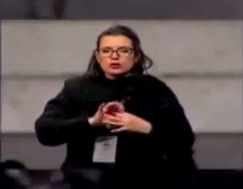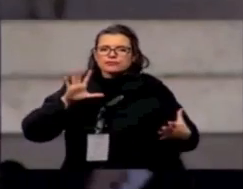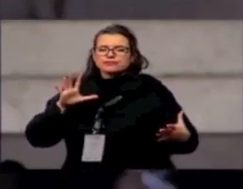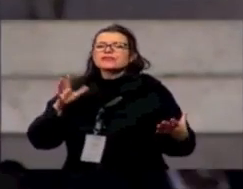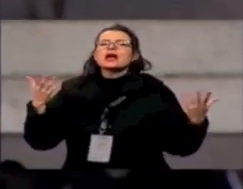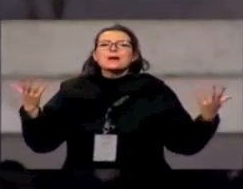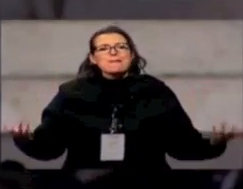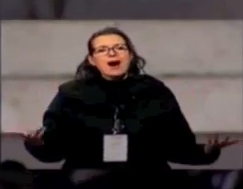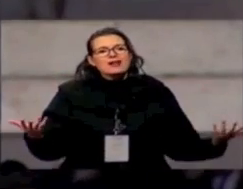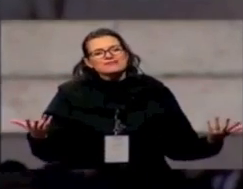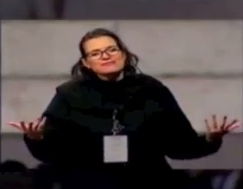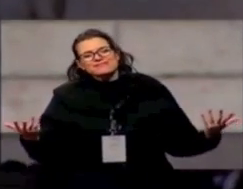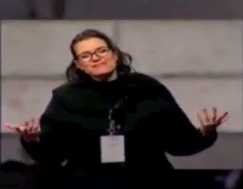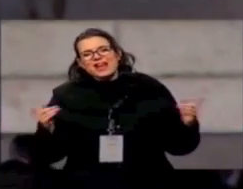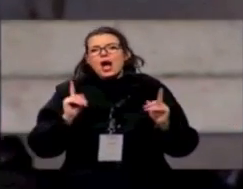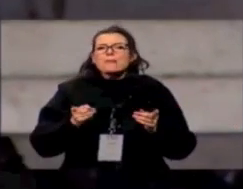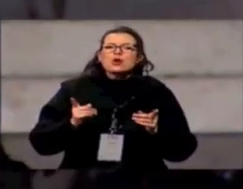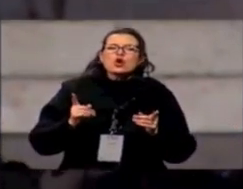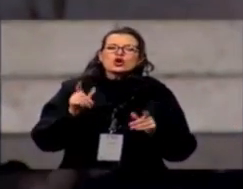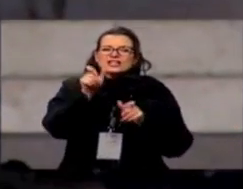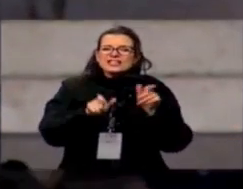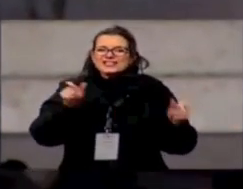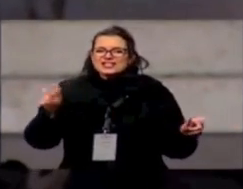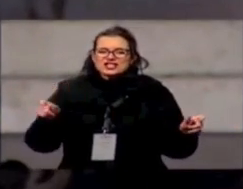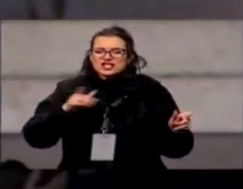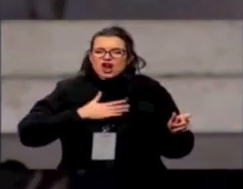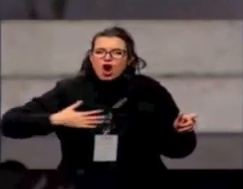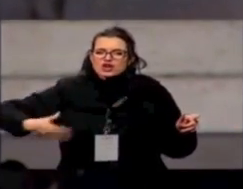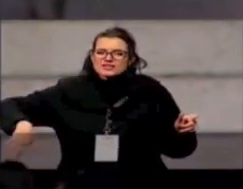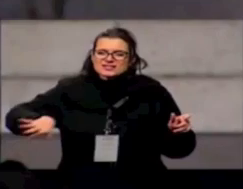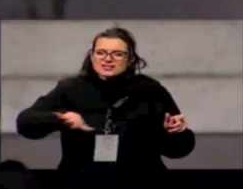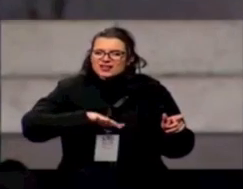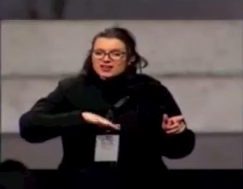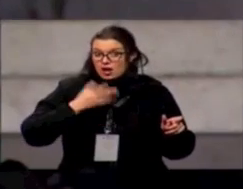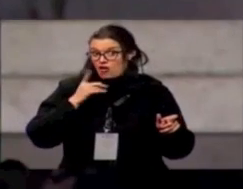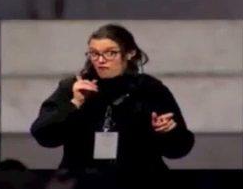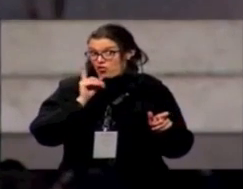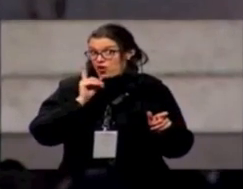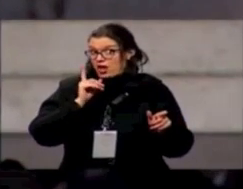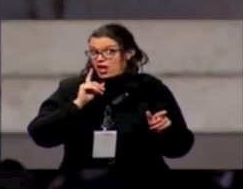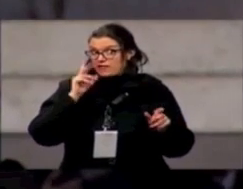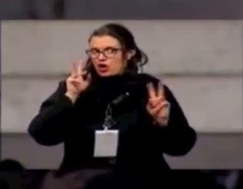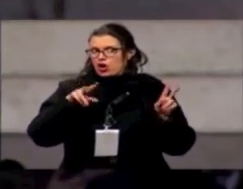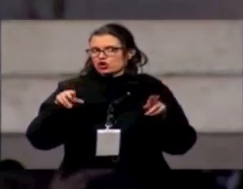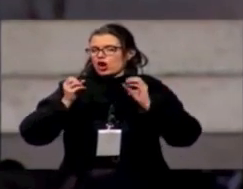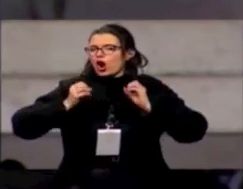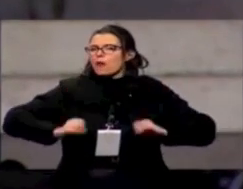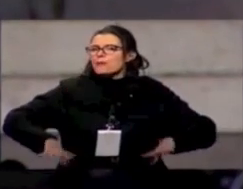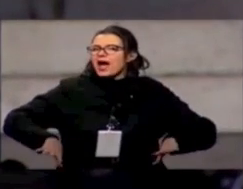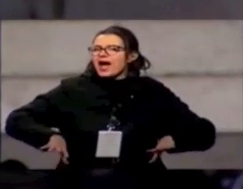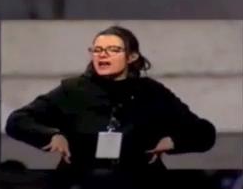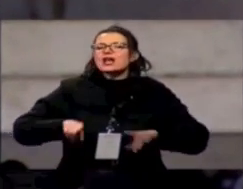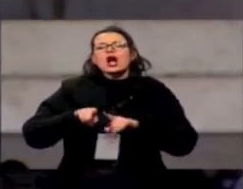fetta della nostra classe dirigente pur di non perdere il controllo non ha avuto